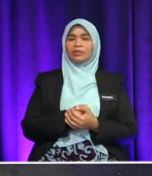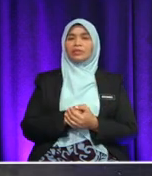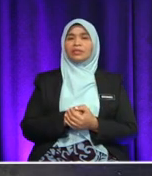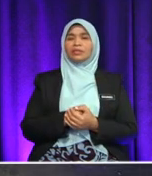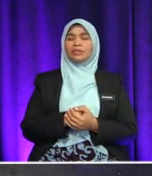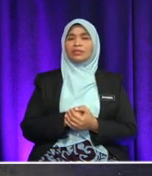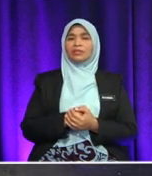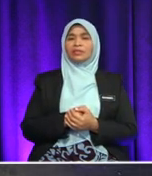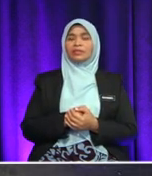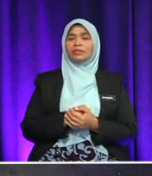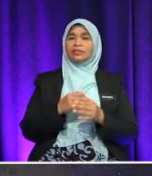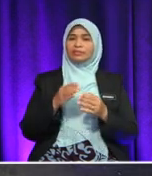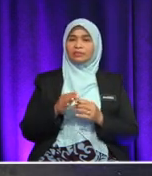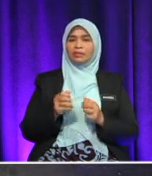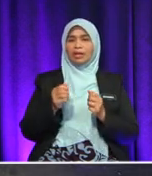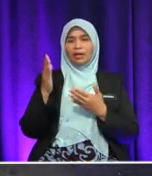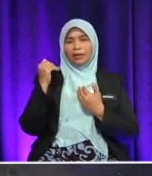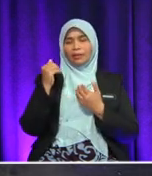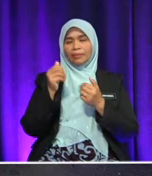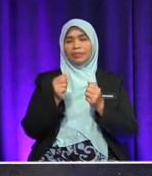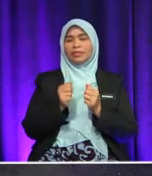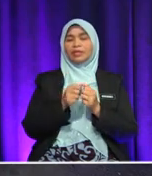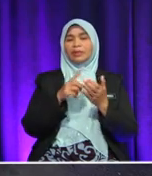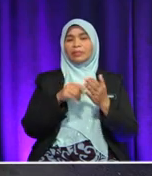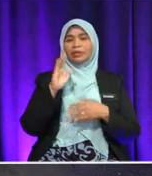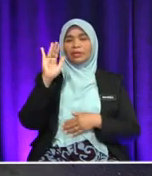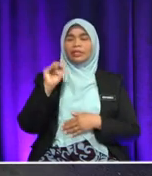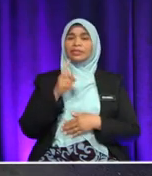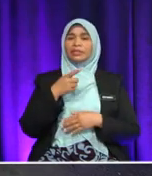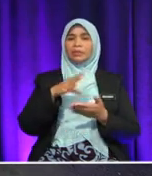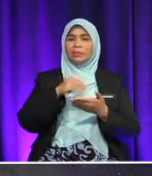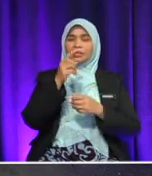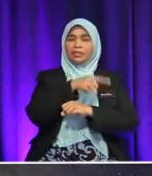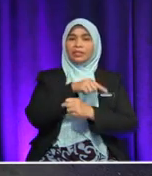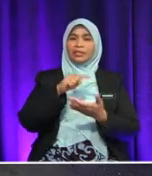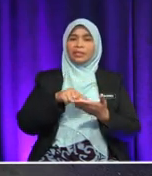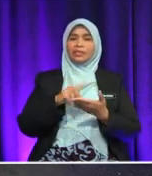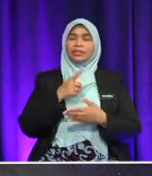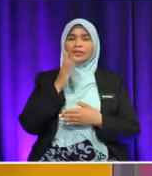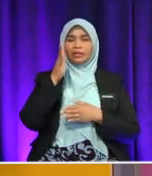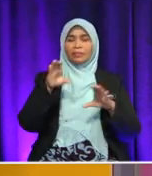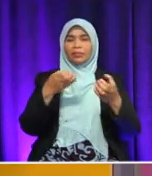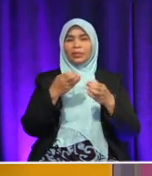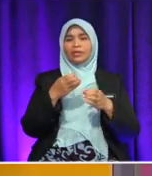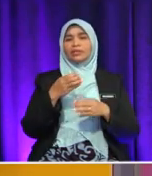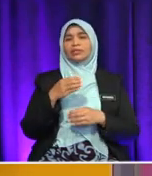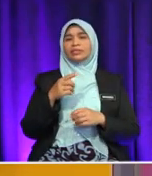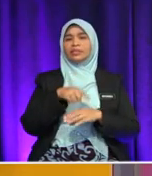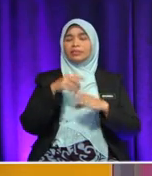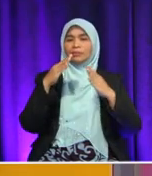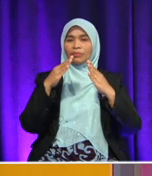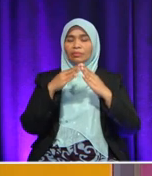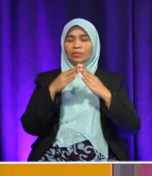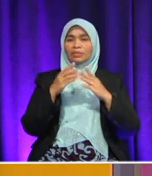kita amalkan apa yang telah kita belajar pada hari ini Insya Allah kita amalkan di rumah dan kita belajar selain daripada kita menjawab keperiksaan dalam